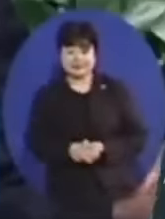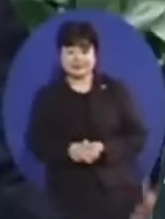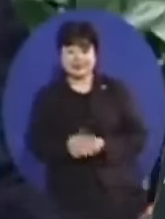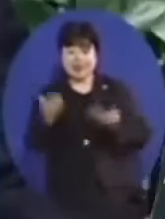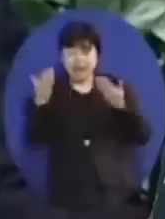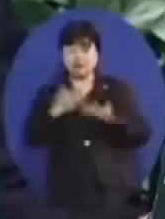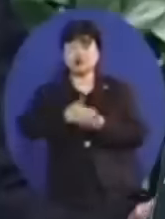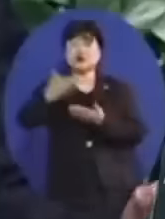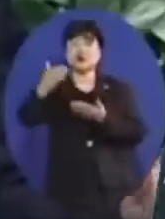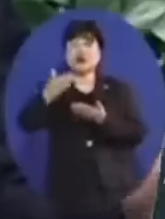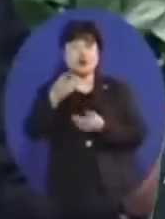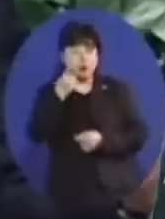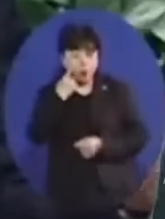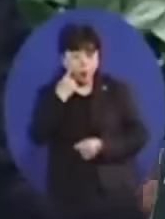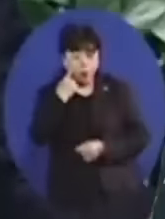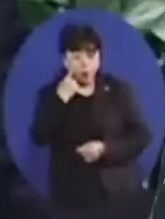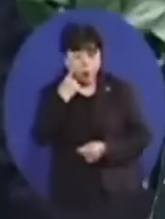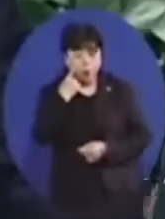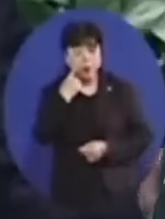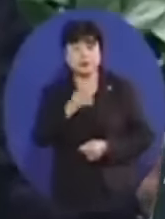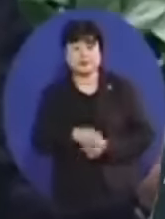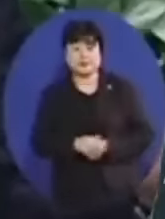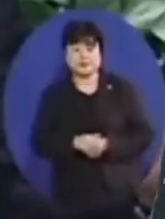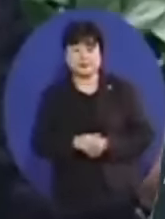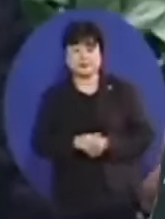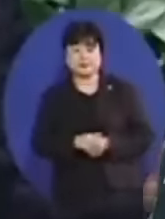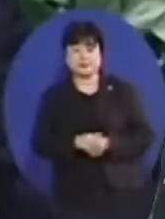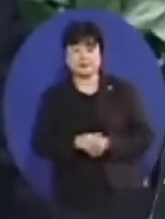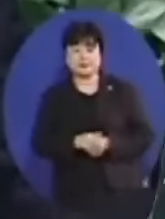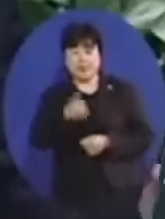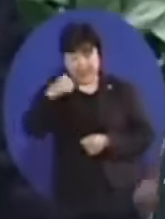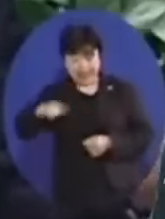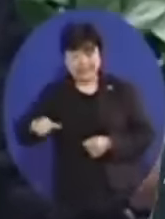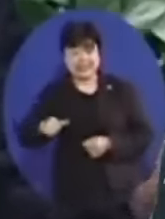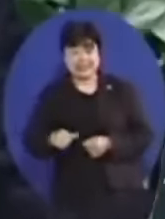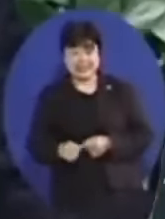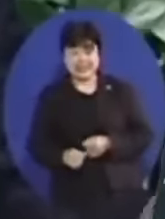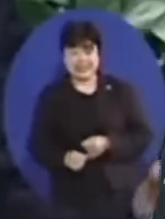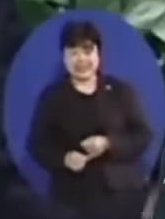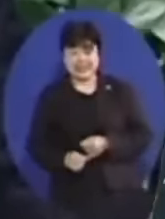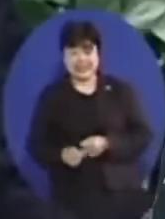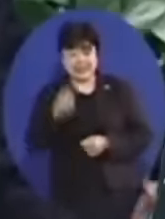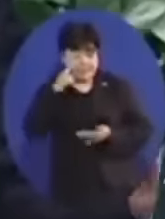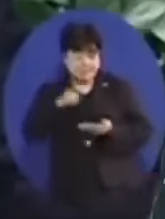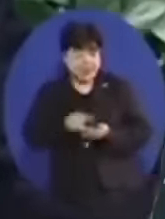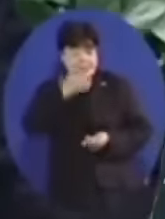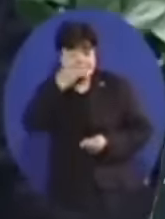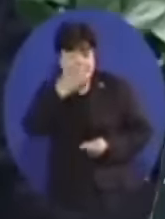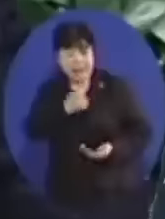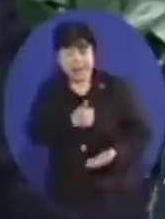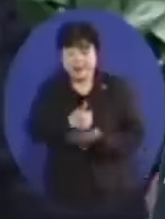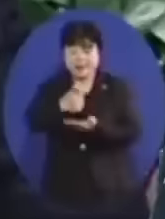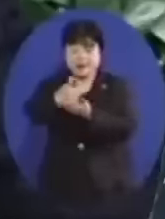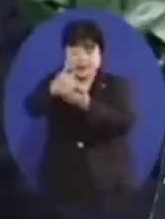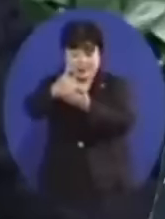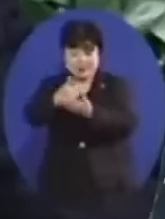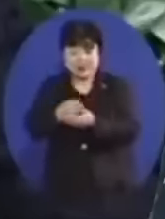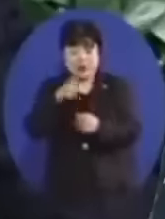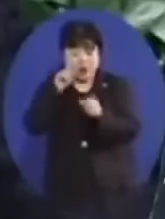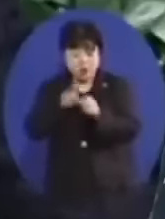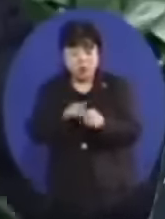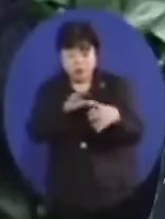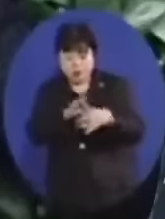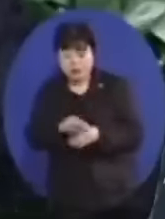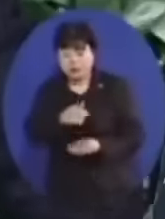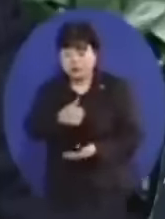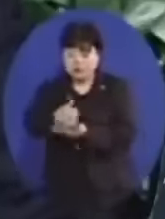학교에서 쫓겨나온 것을 너는 결코 발명가가 될 수 있다고 격려해서 그 목표를 계속한